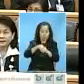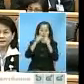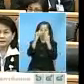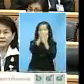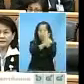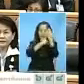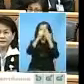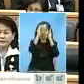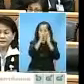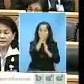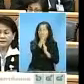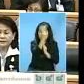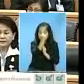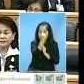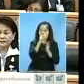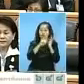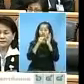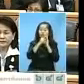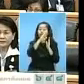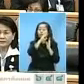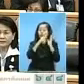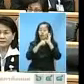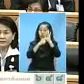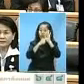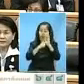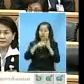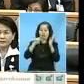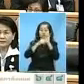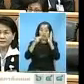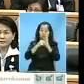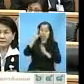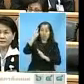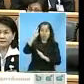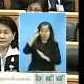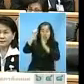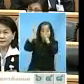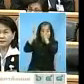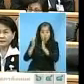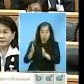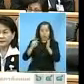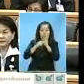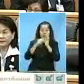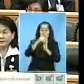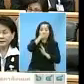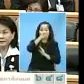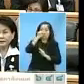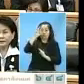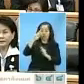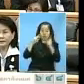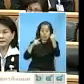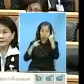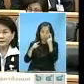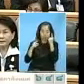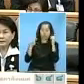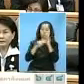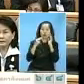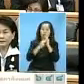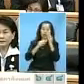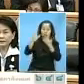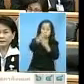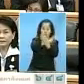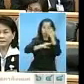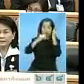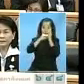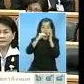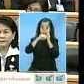ยเช่นตั้งเกณฑ์ไว้ 600,000 คนต่อสสร1ท่านเราก็จะได้สสรทั่วประเทศกรุงเทพมห